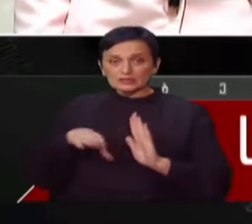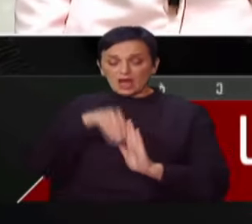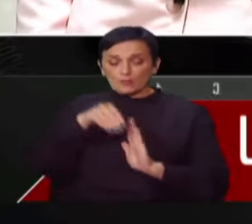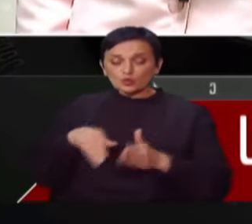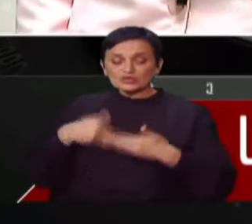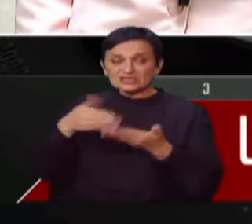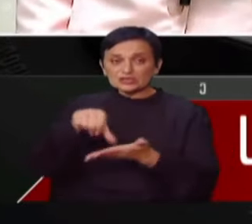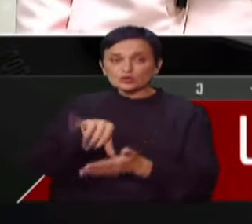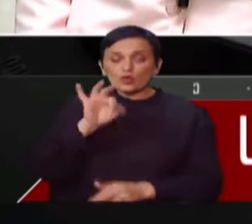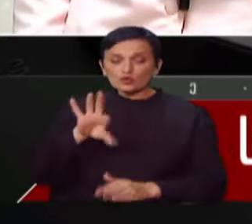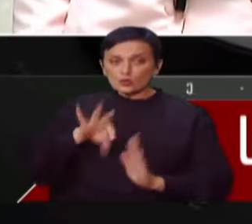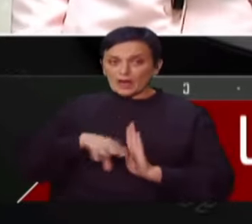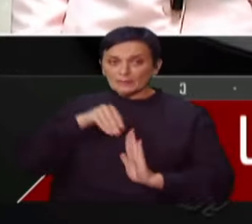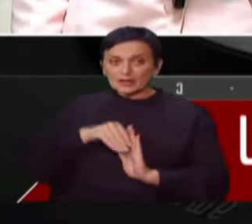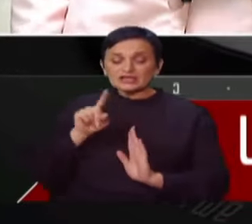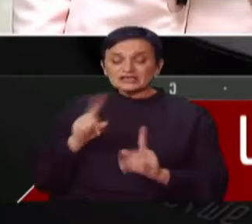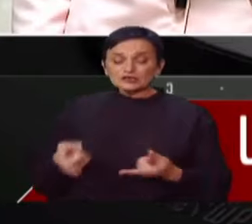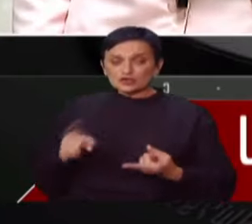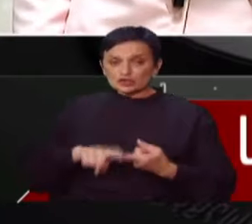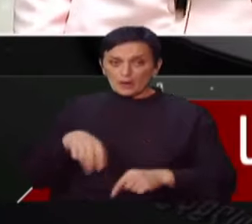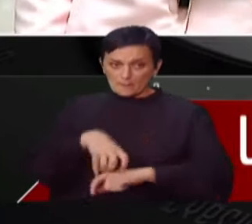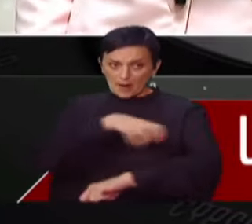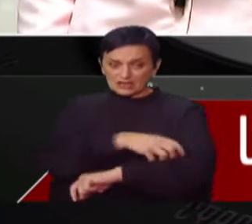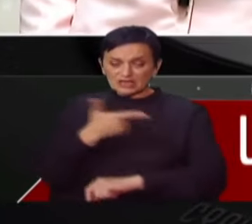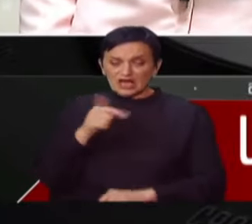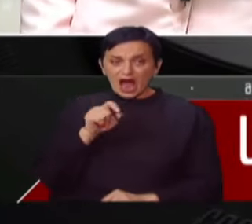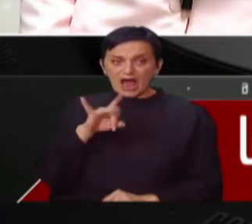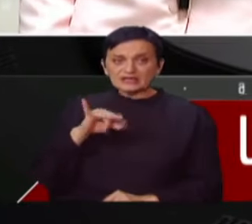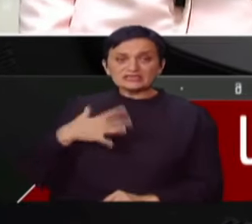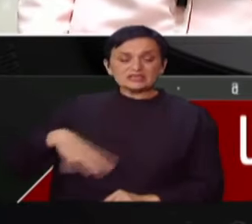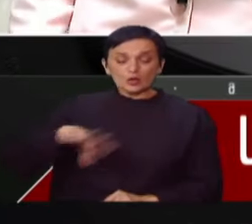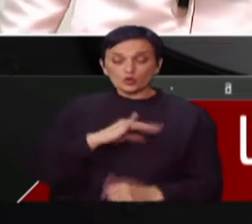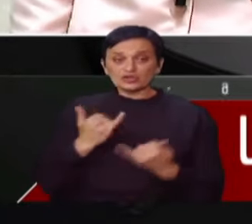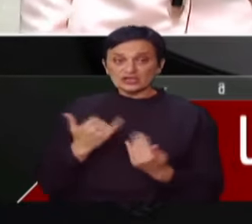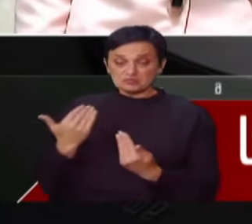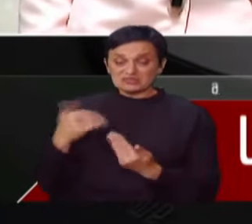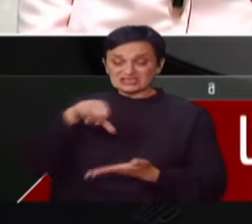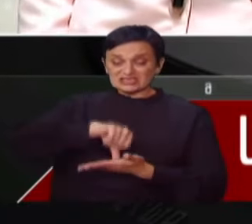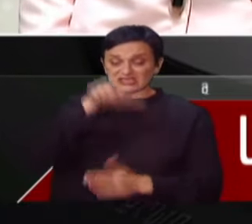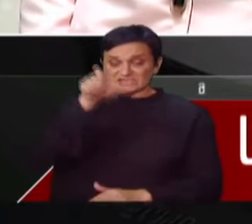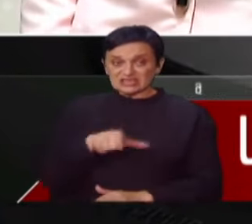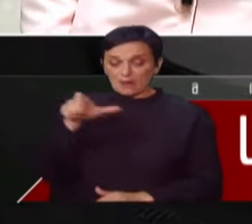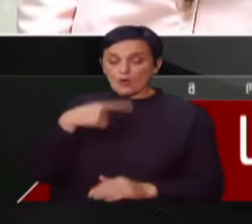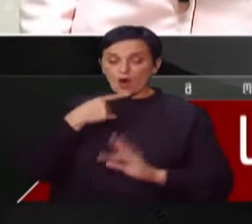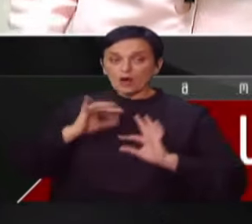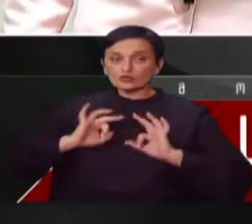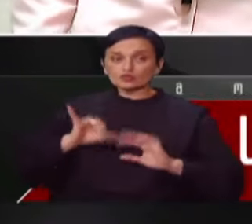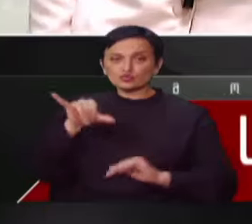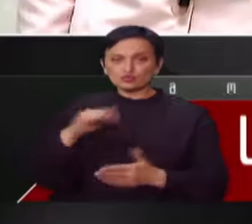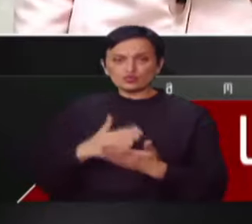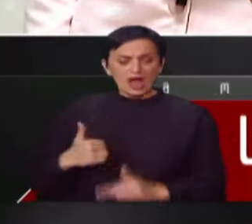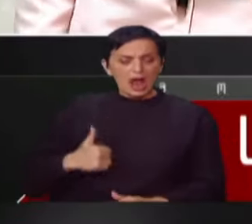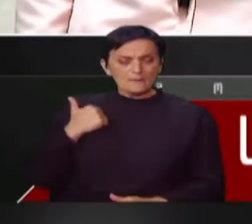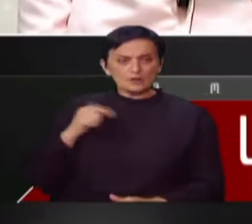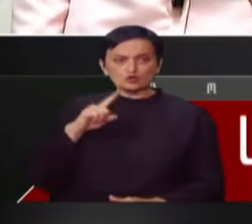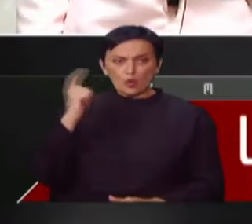ამომრჩევლის წინაშე ოქტომბრის არჩევნებში. რაც შეეხება პარტია გახარია საქართველოსთვის, დღეს მისი წარმომადგენლები აცხადებენ, რომ მათ აქვთ ამბიცია,